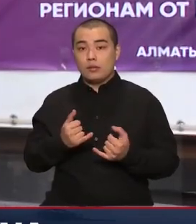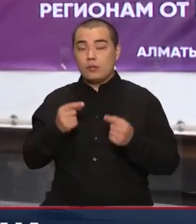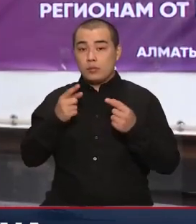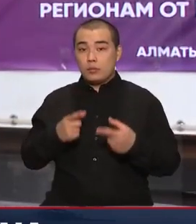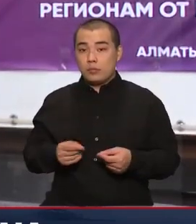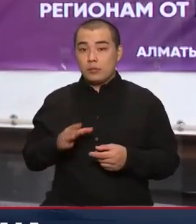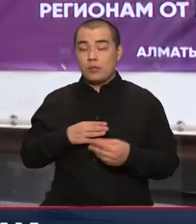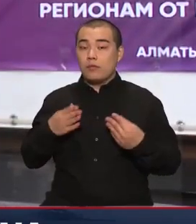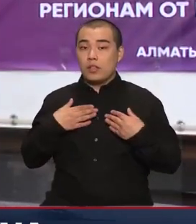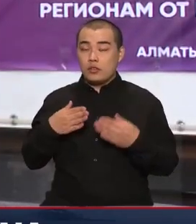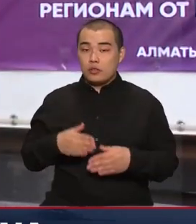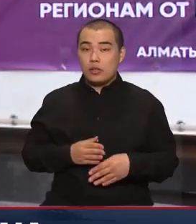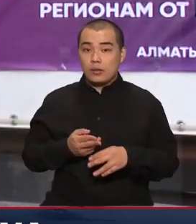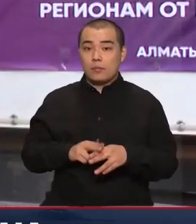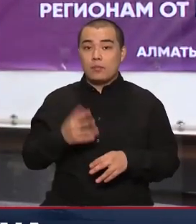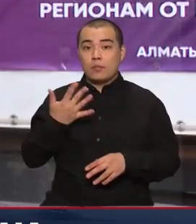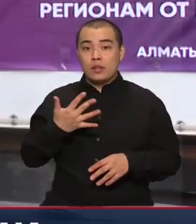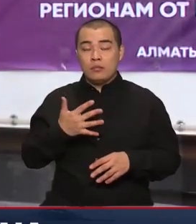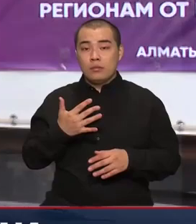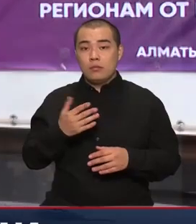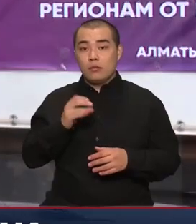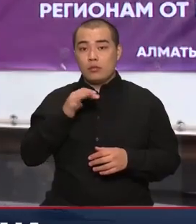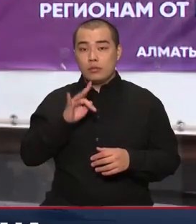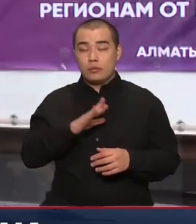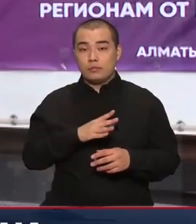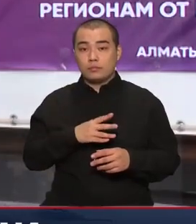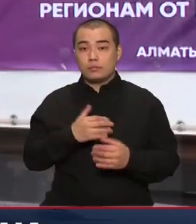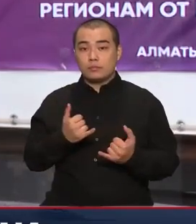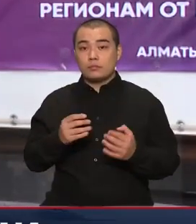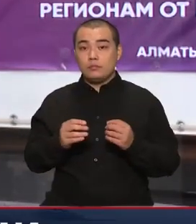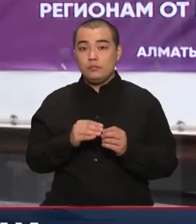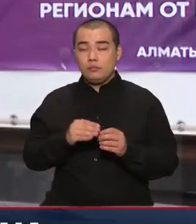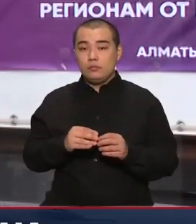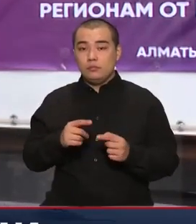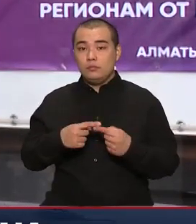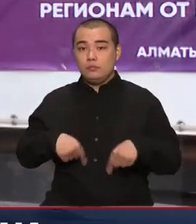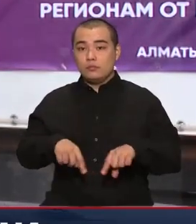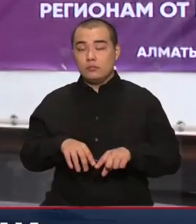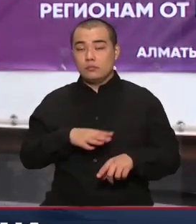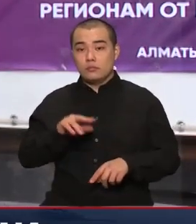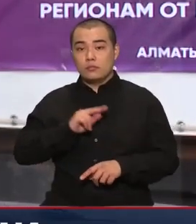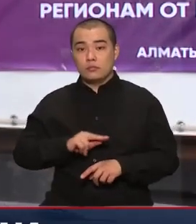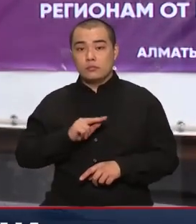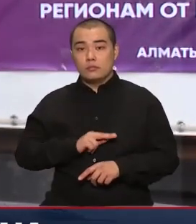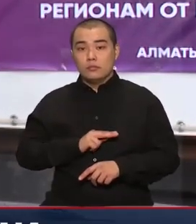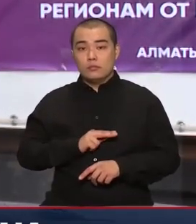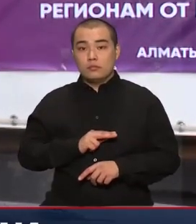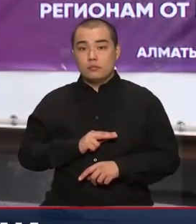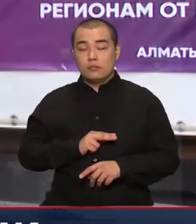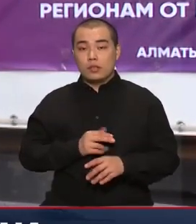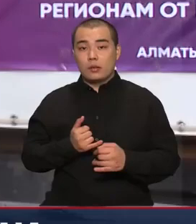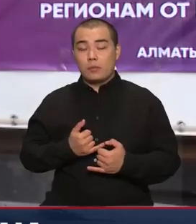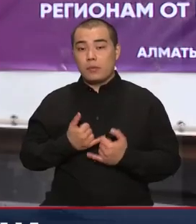упаковывали вещи, собирали. Более 50 волонтеров с более 10 организаций были задействованы.